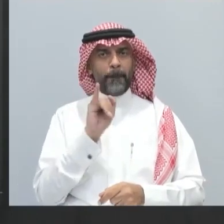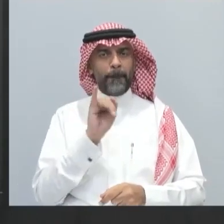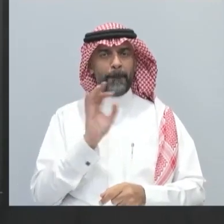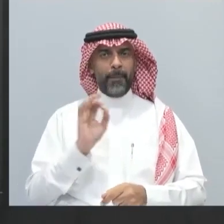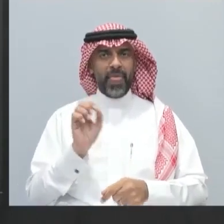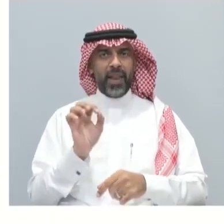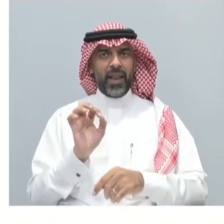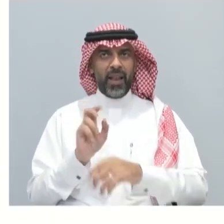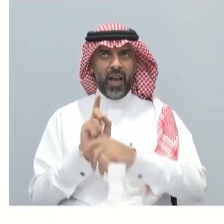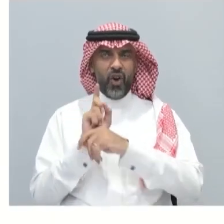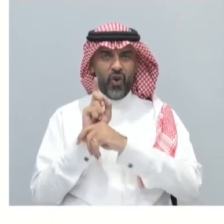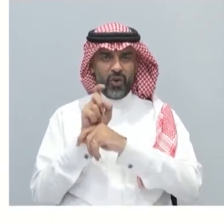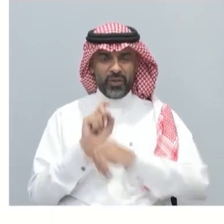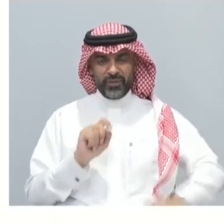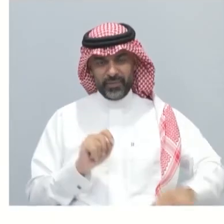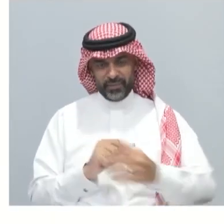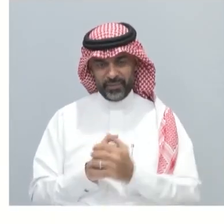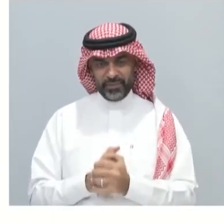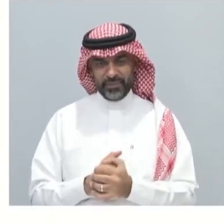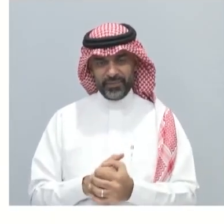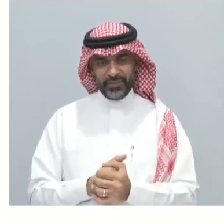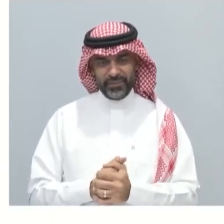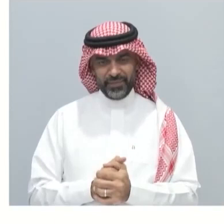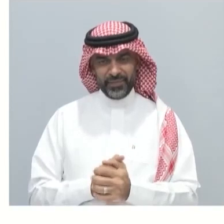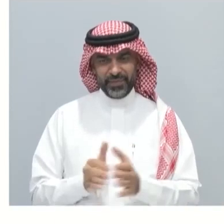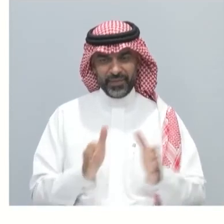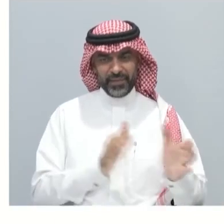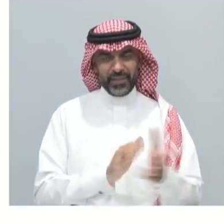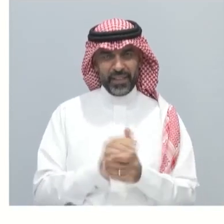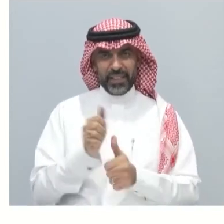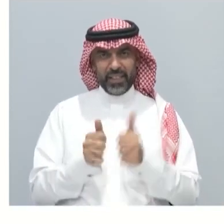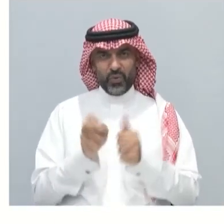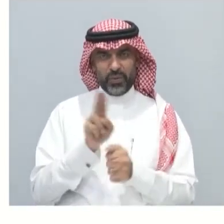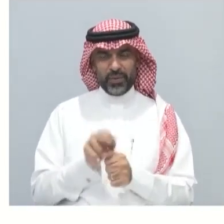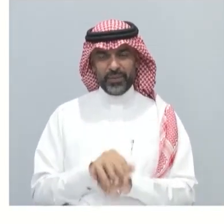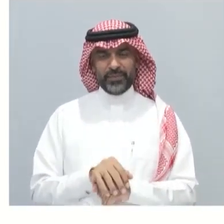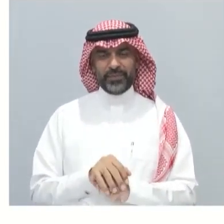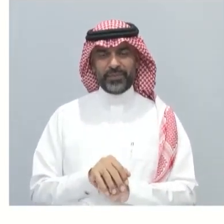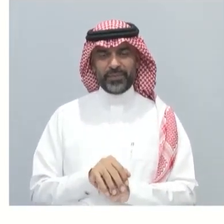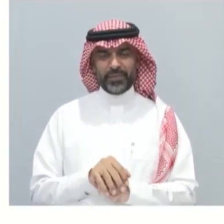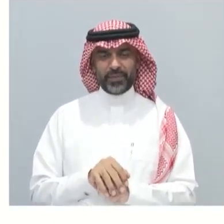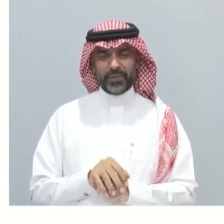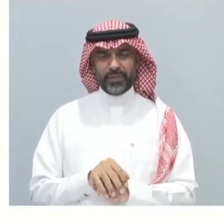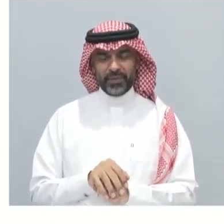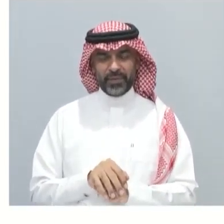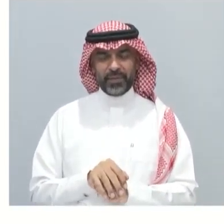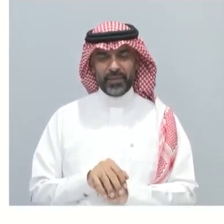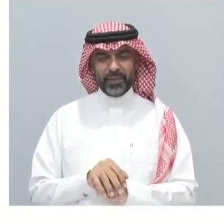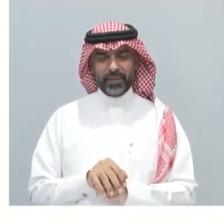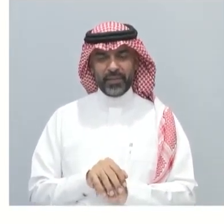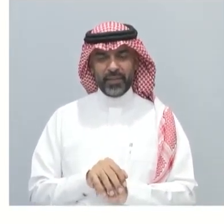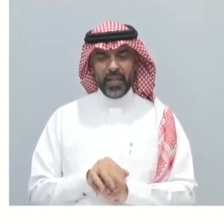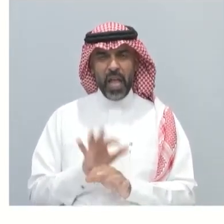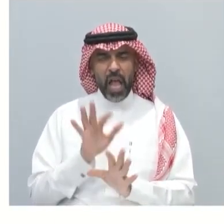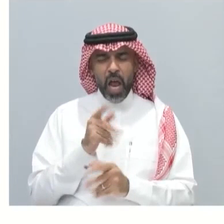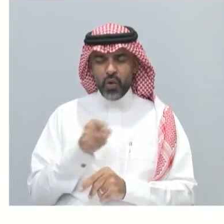انه البعض يمتلك غده سامه هنا بعض الاسئله في تقويم درسنا لهذا